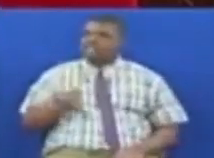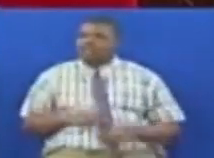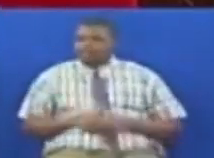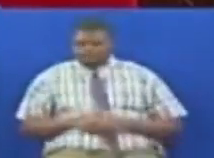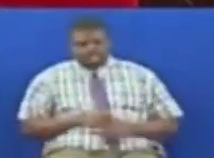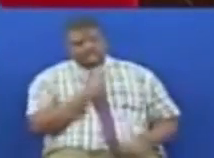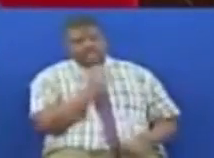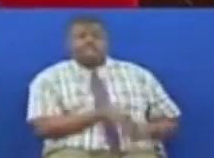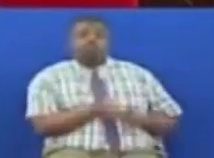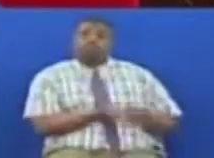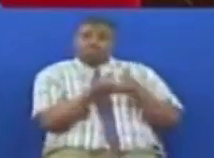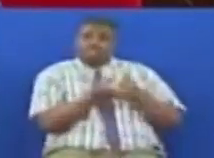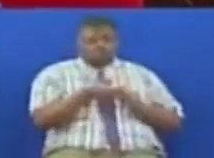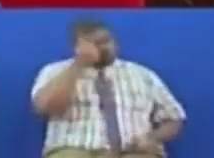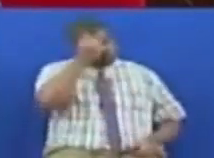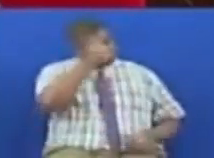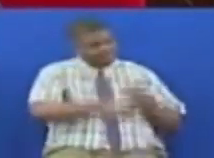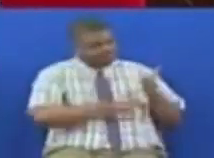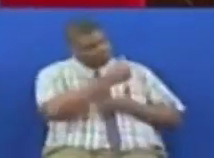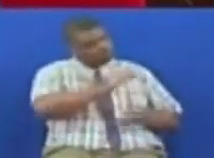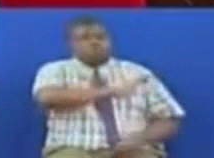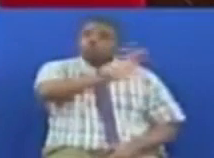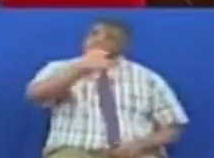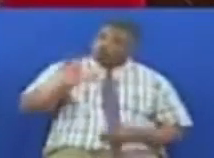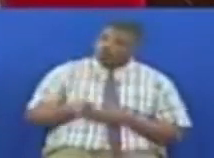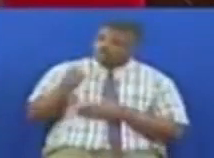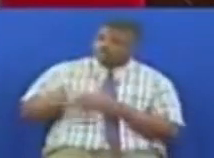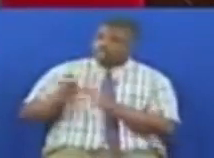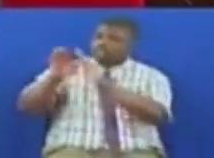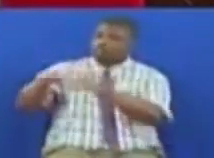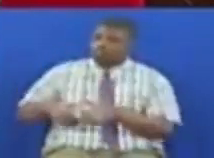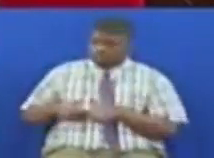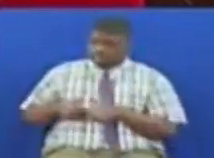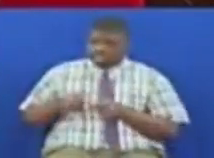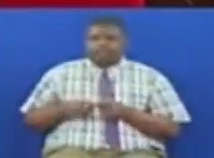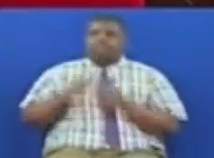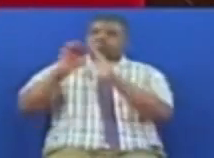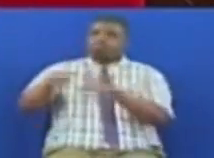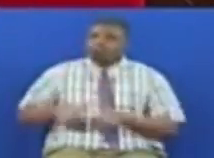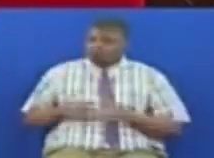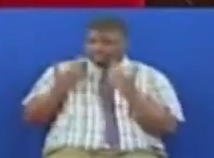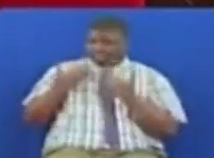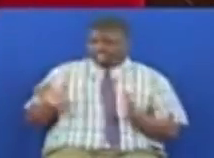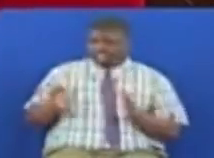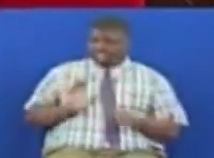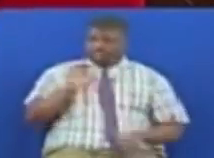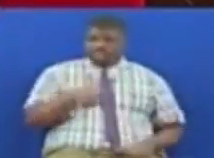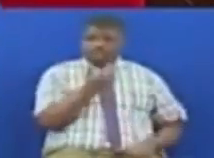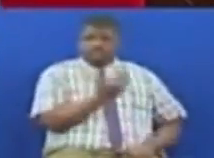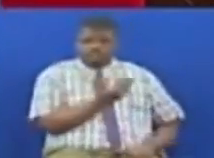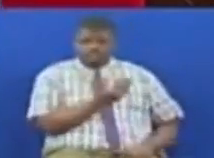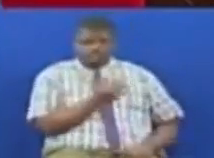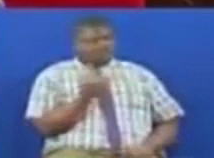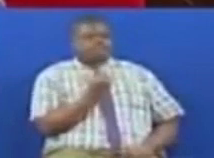Spika, napenda kuwakumbusha waheshimiwa viongozi wote mliomo humu ndani ya ukumbi wa bunge kwamba baada ya bunge hili kumaliza uhai wake wa miaka 5,